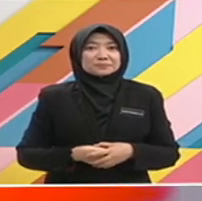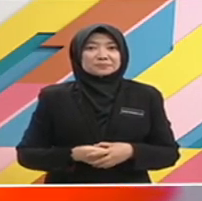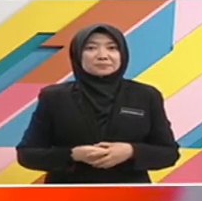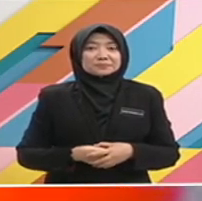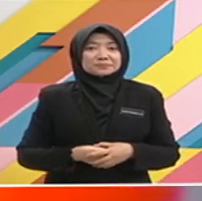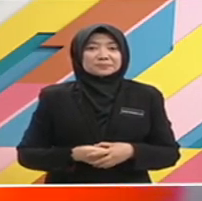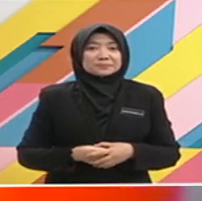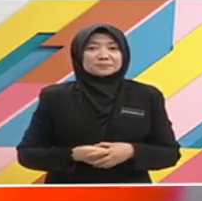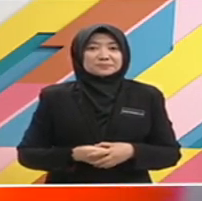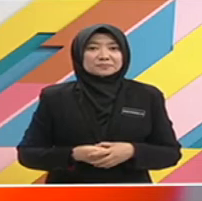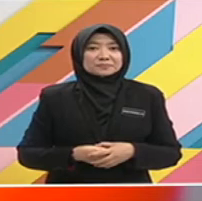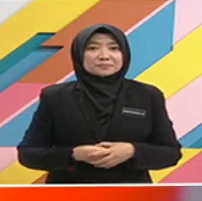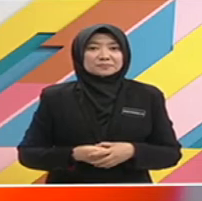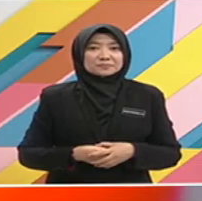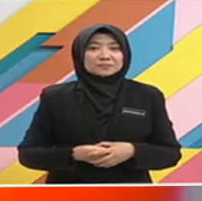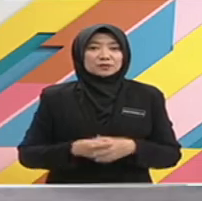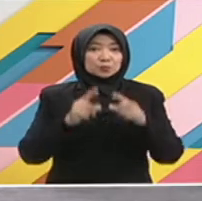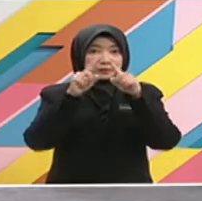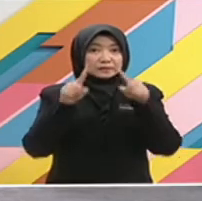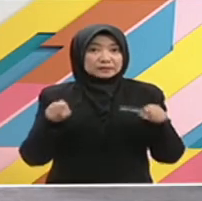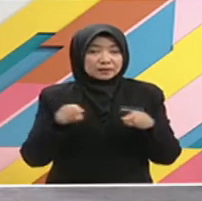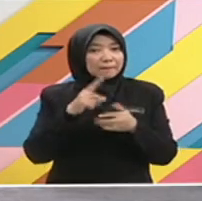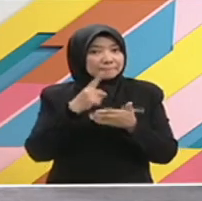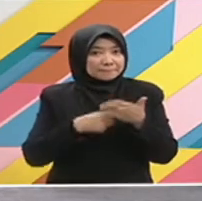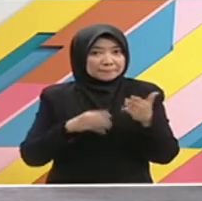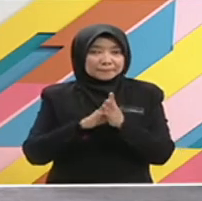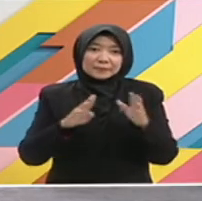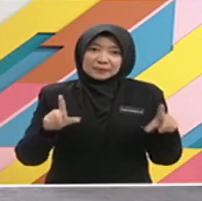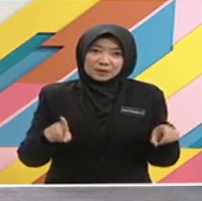Apakah kejadiannya? Okey, saya dah lukis dah